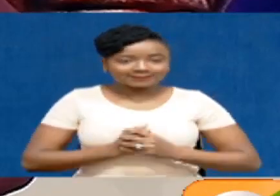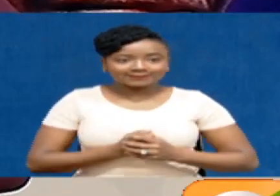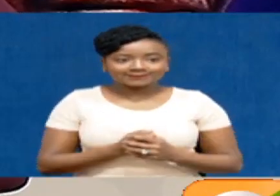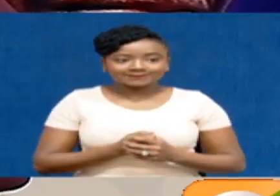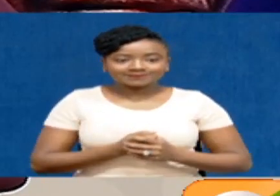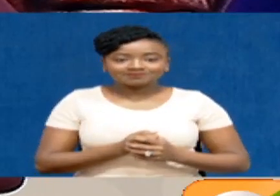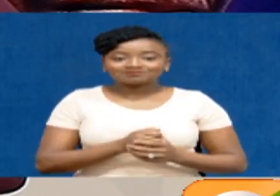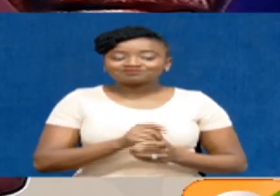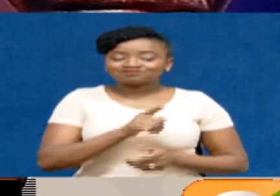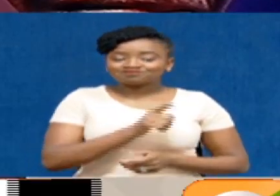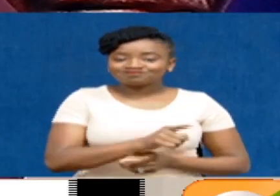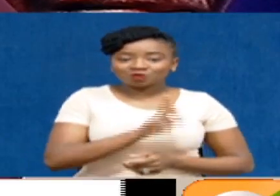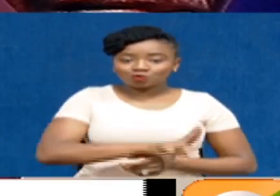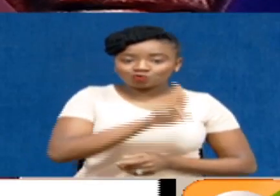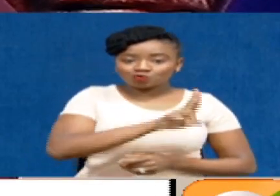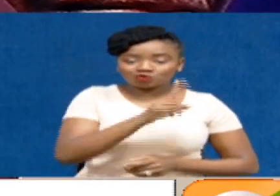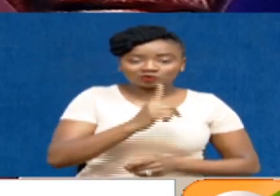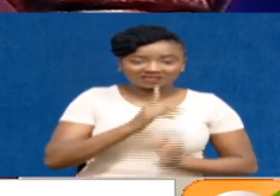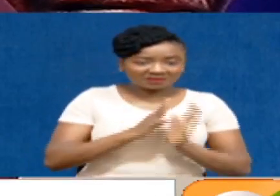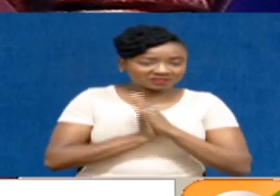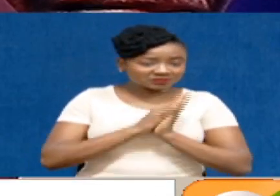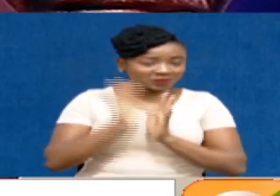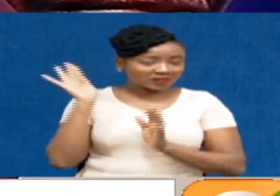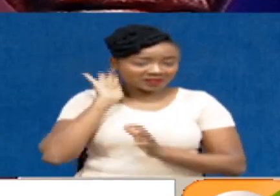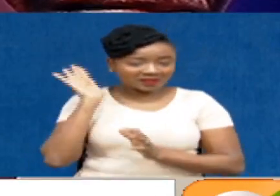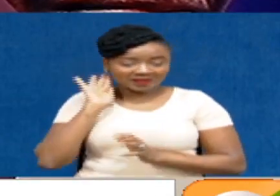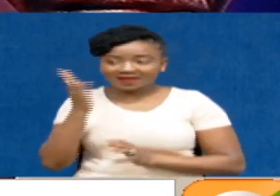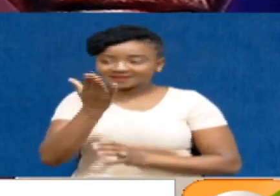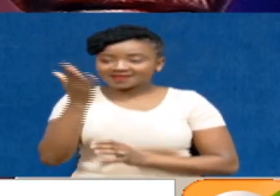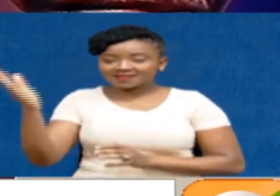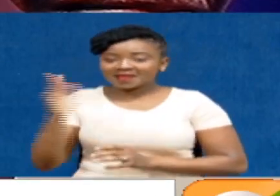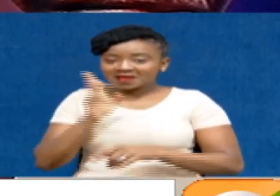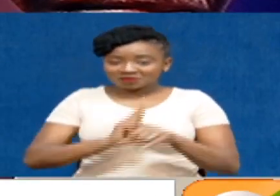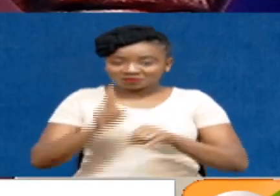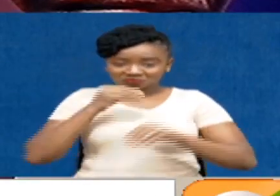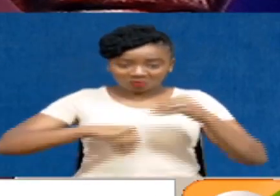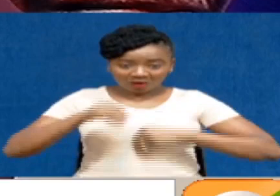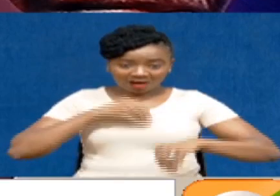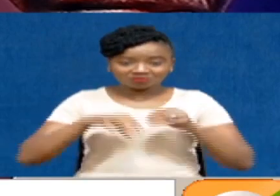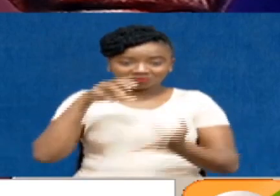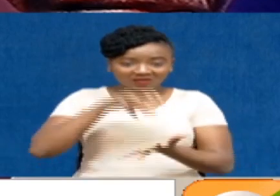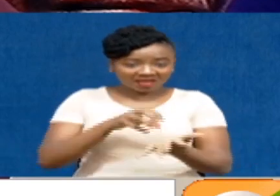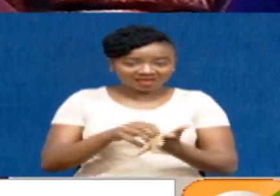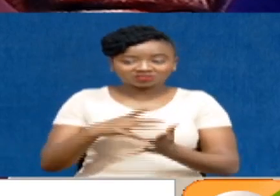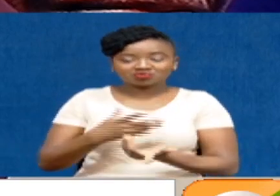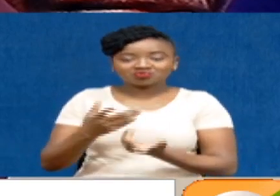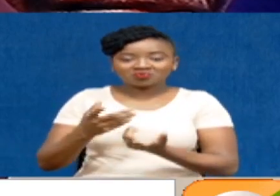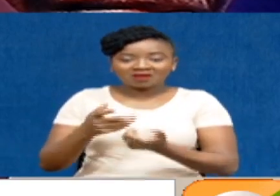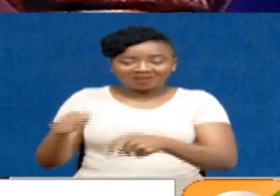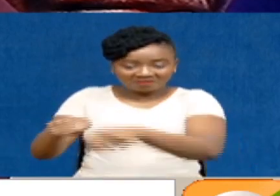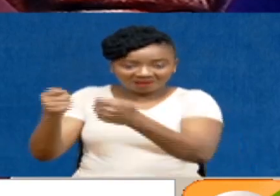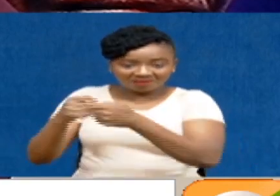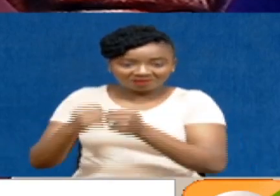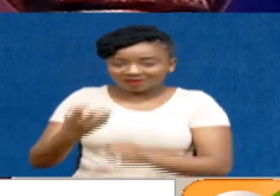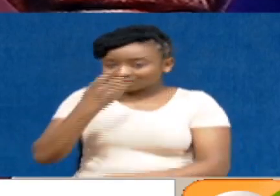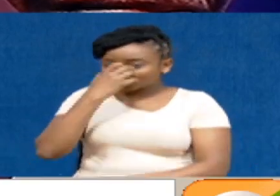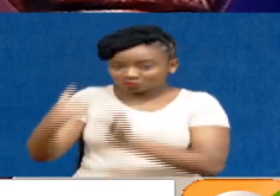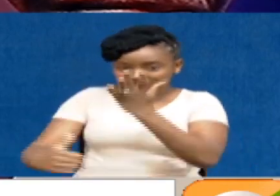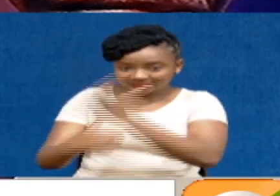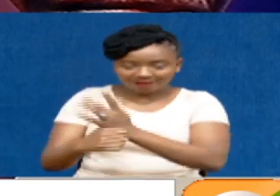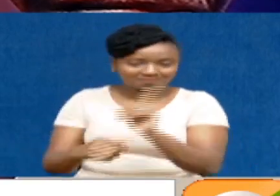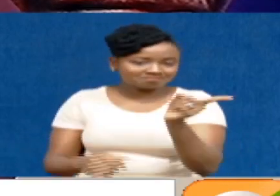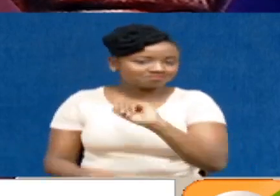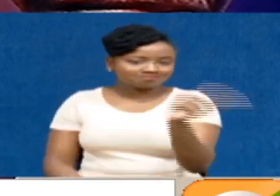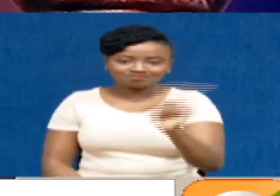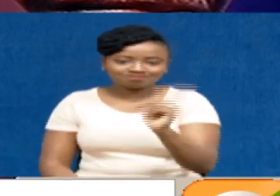Rais Uhuru Kenyatta amepuuzilia mbali madai ya kutumia vita dhidi ya ufisadi kumpaka tope naibu wake William Ruto na